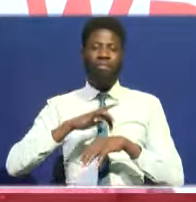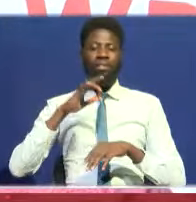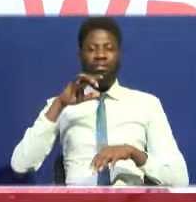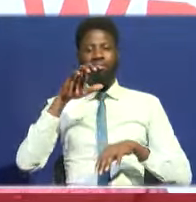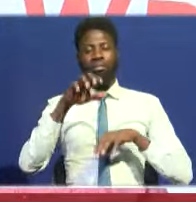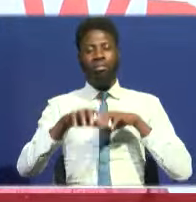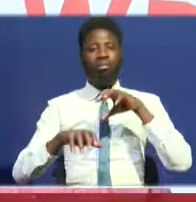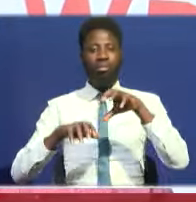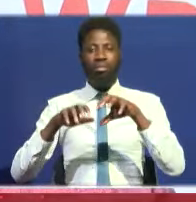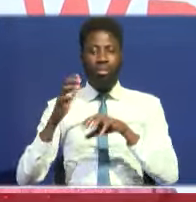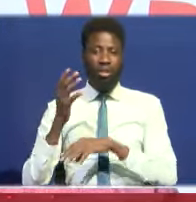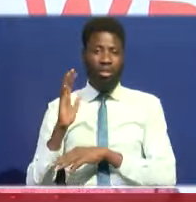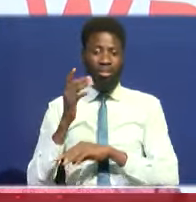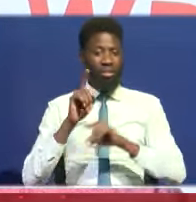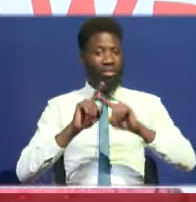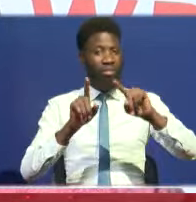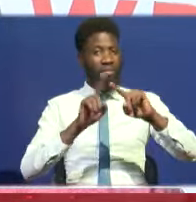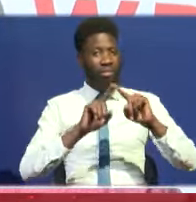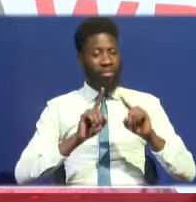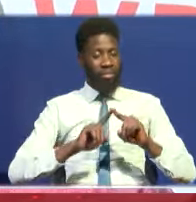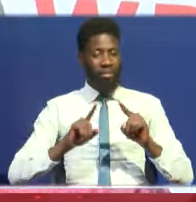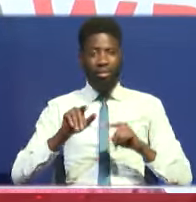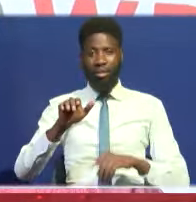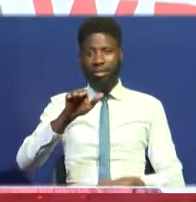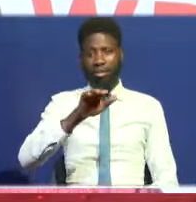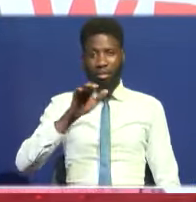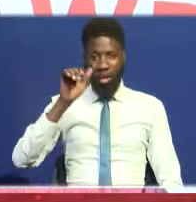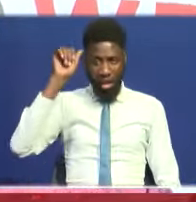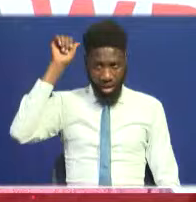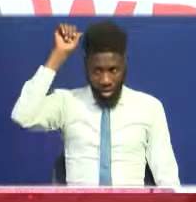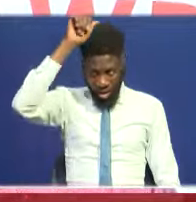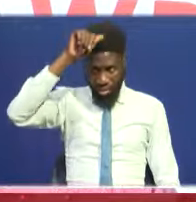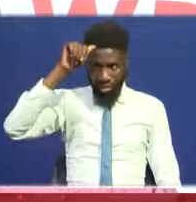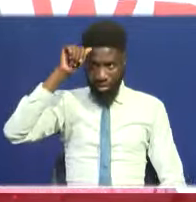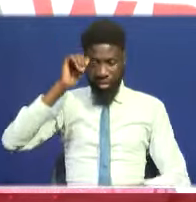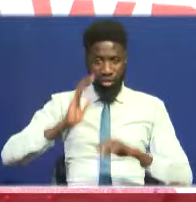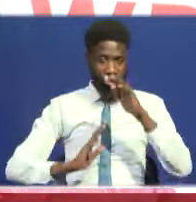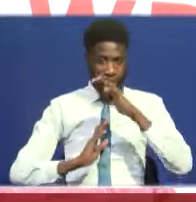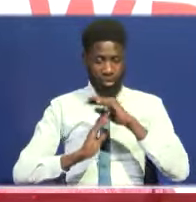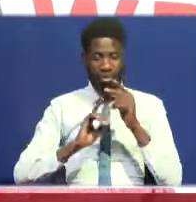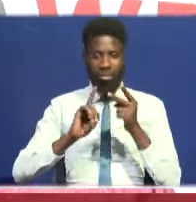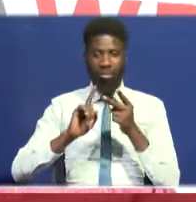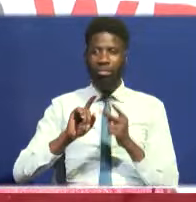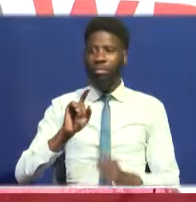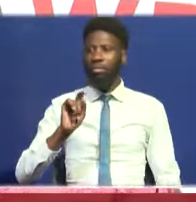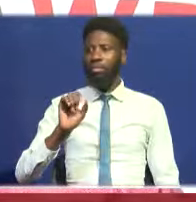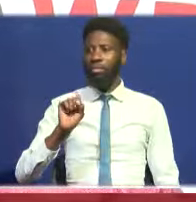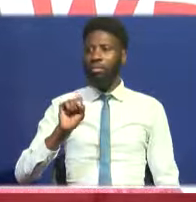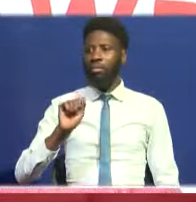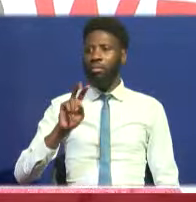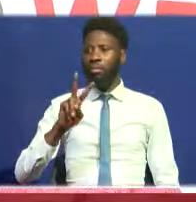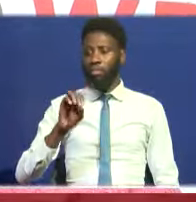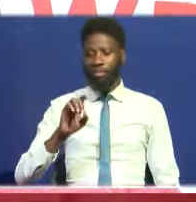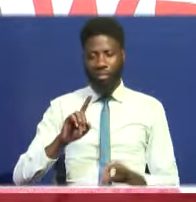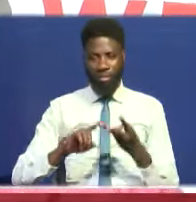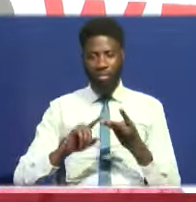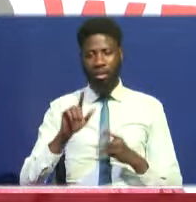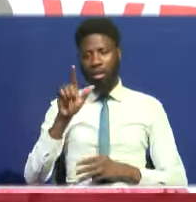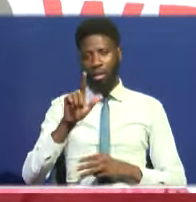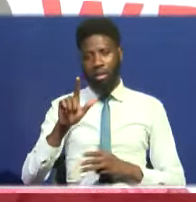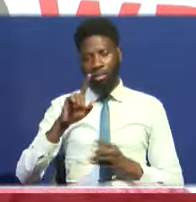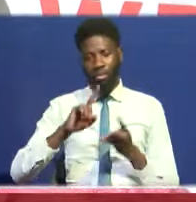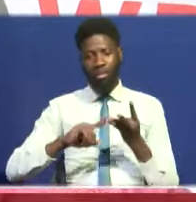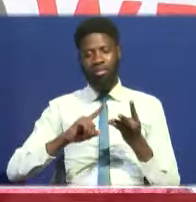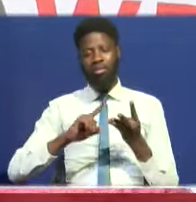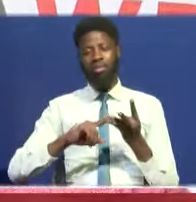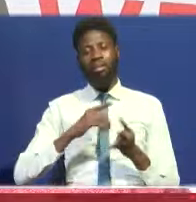species, particularly within the Amboseli ecosystem, the Savo ecosystem, like Ipia Samburu. And up in the